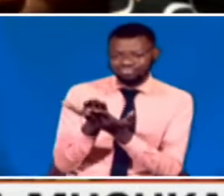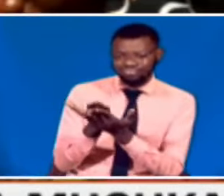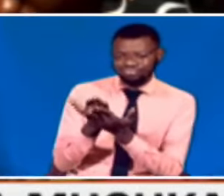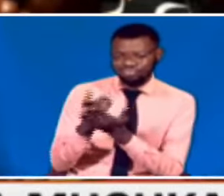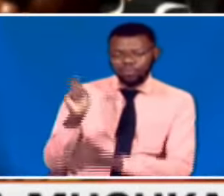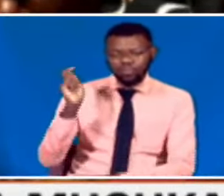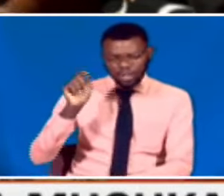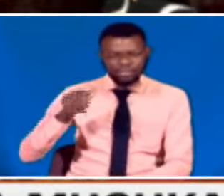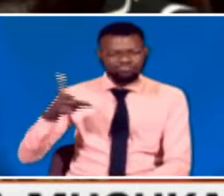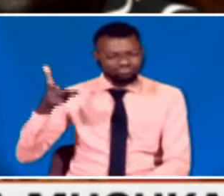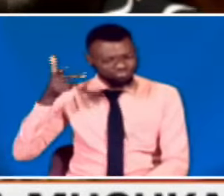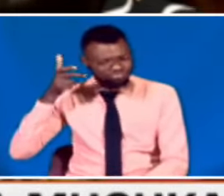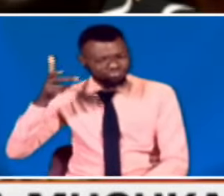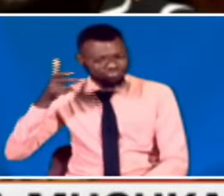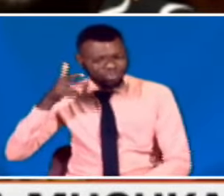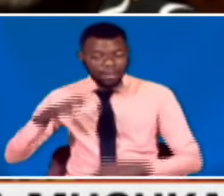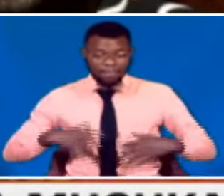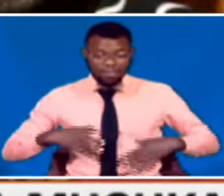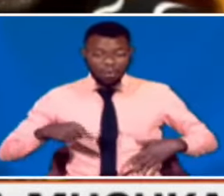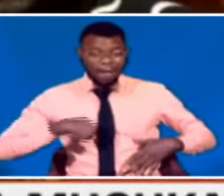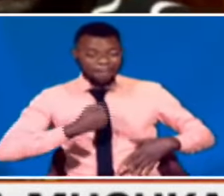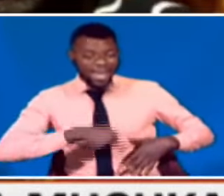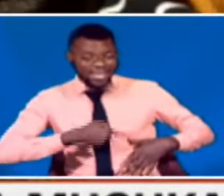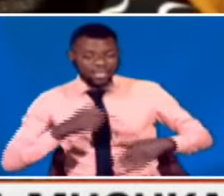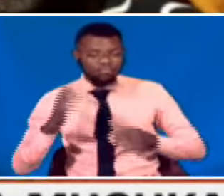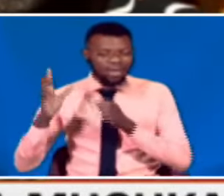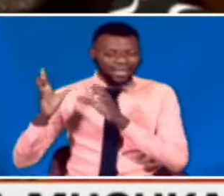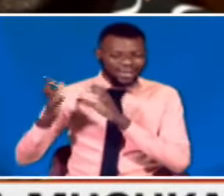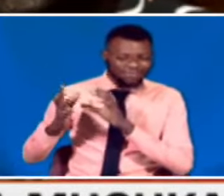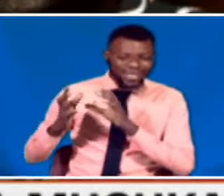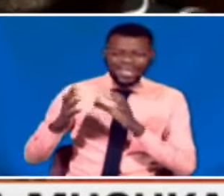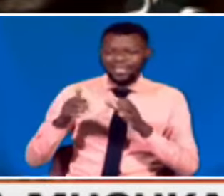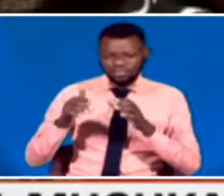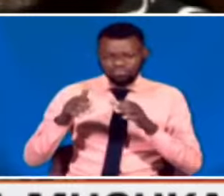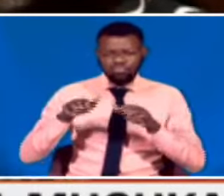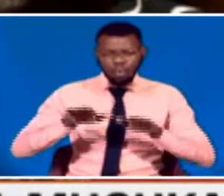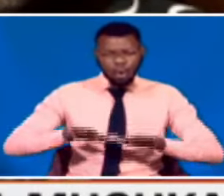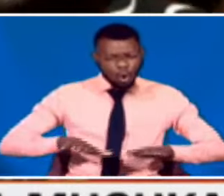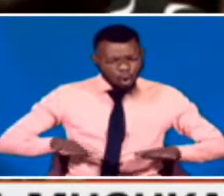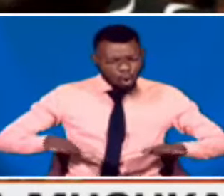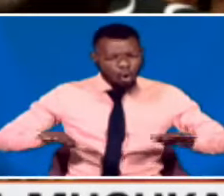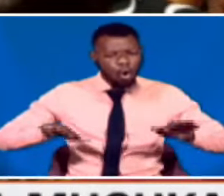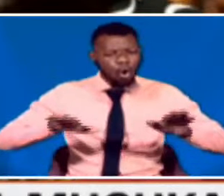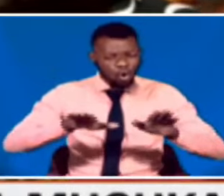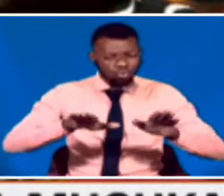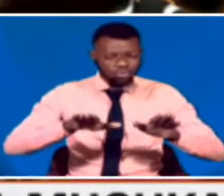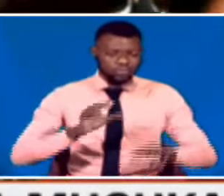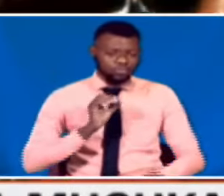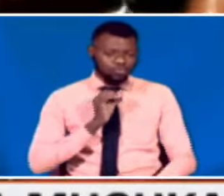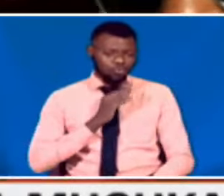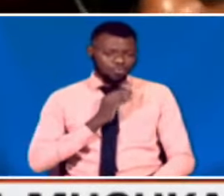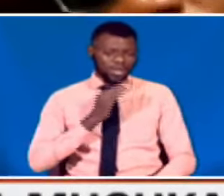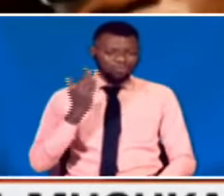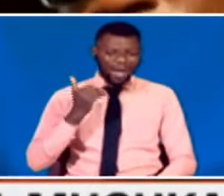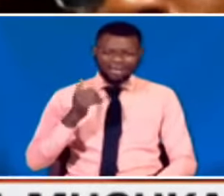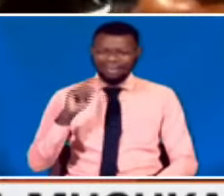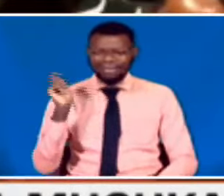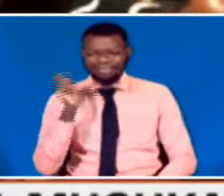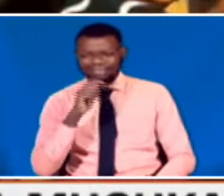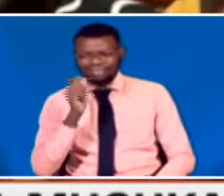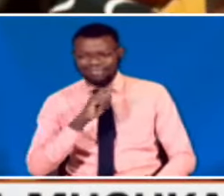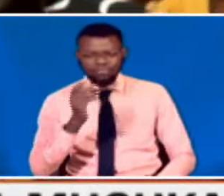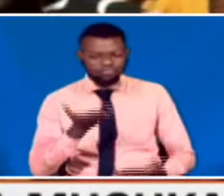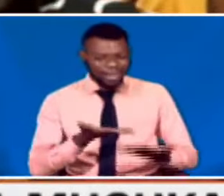hiki, watu wa Malindi na Kilifi County kwa jumla na pwani vile vile, kwa sababu tumeona hasara ya muguka. Na